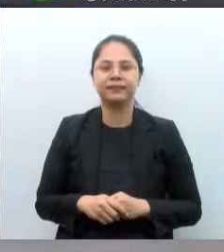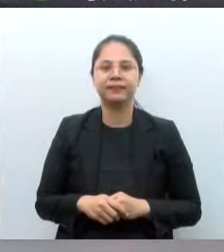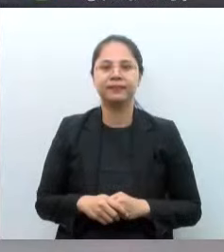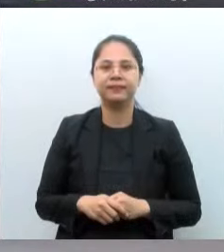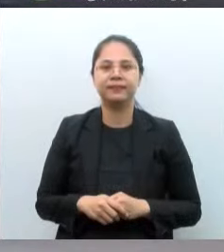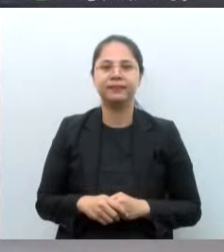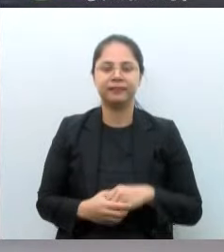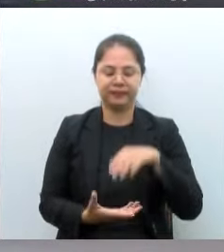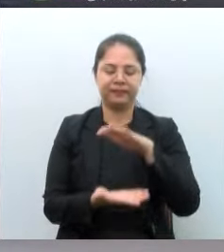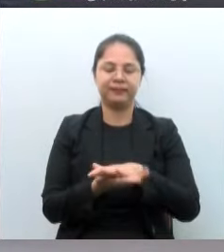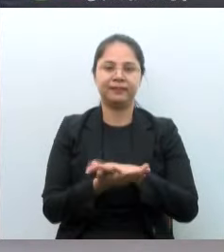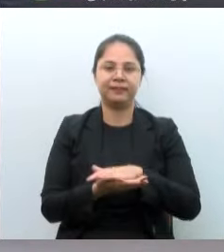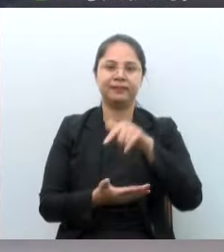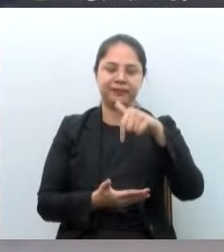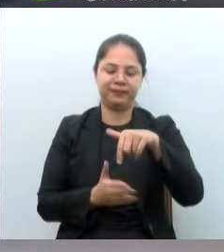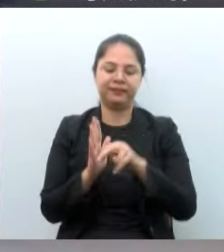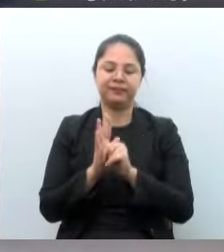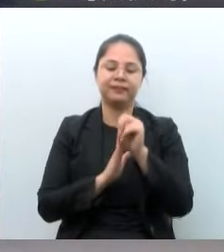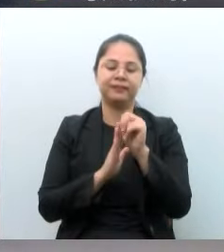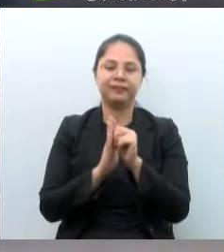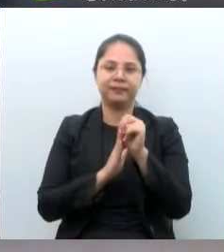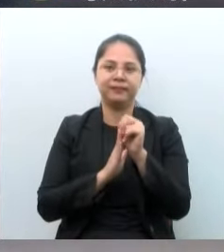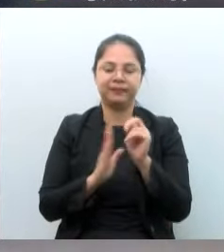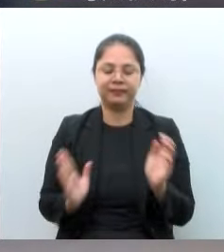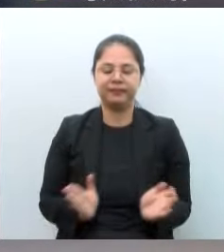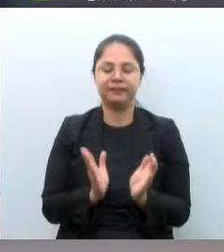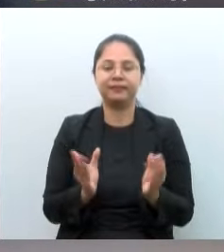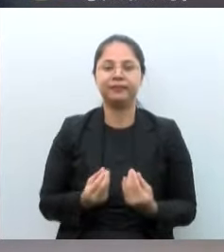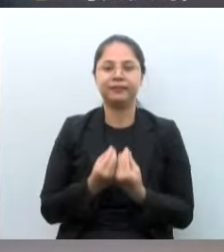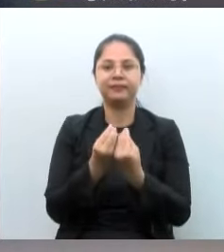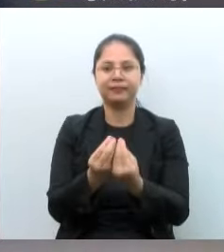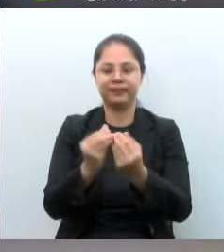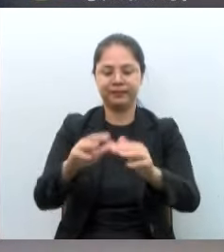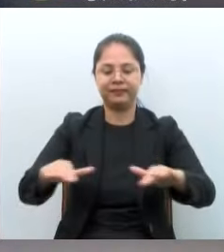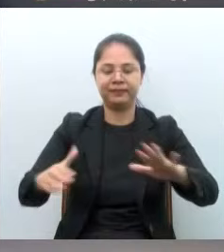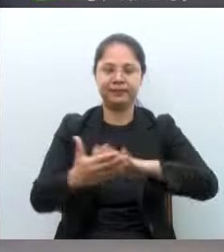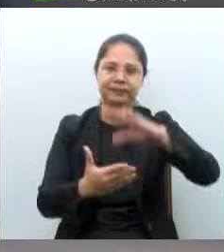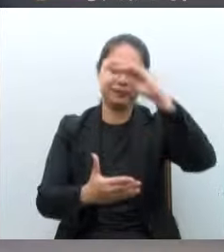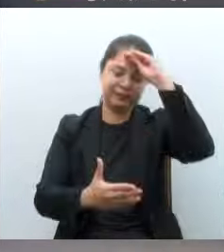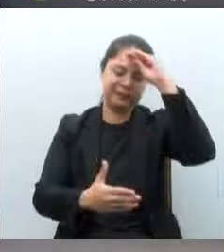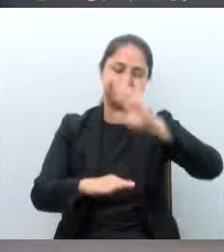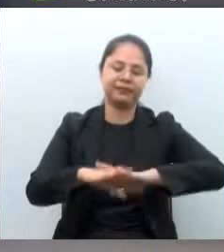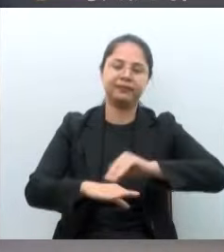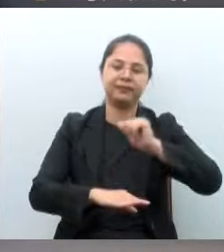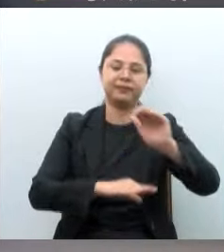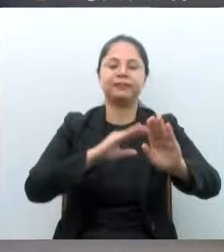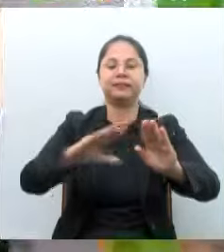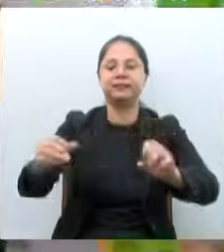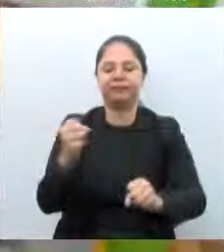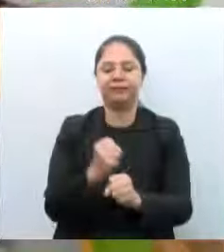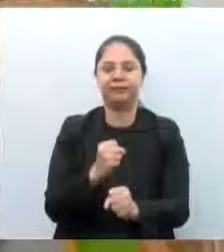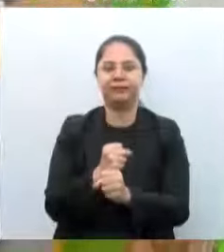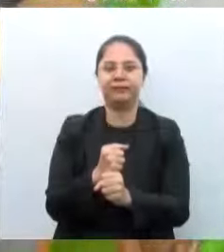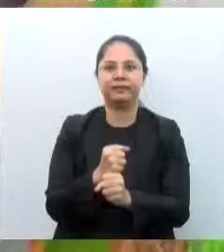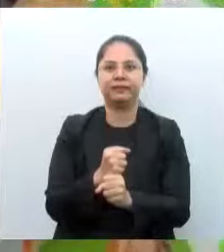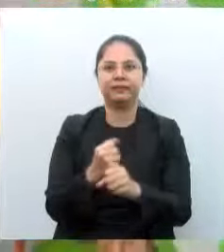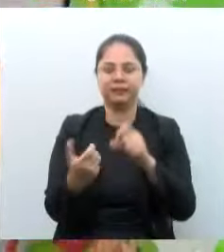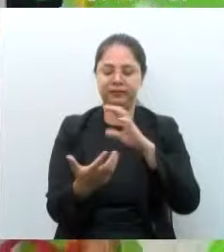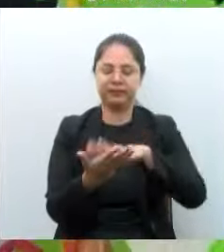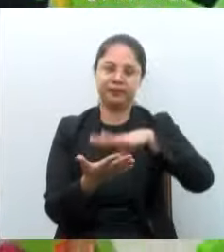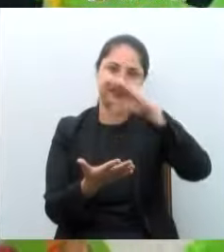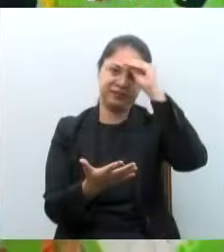จากว่าโรงเรียนสตรีศรีนันท์นะคะเราได้ส่งเสริมนักเรียนนะคะในทุกๆความสามารถที่นักเรียนมีนะคะไม่ว่าจะเป็นความสามารถด้านวิชา